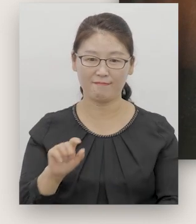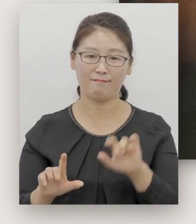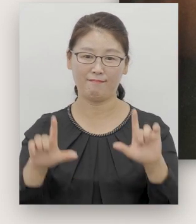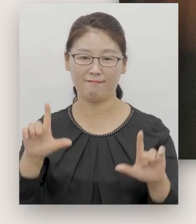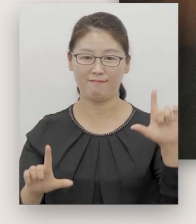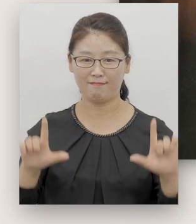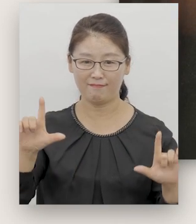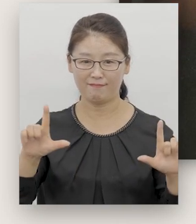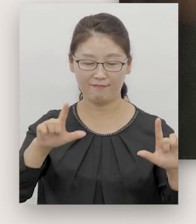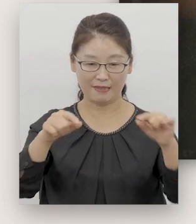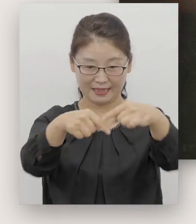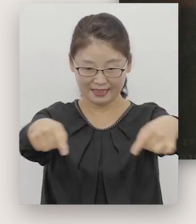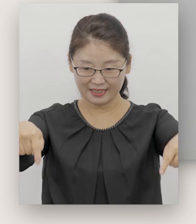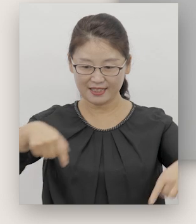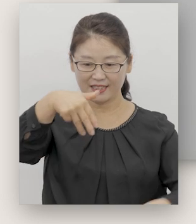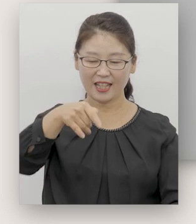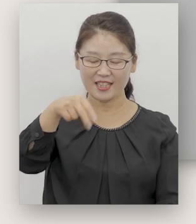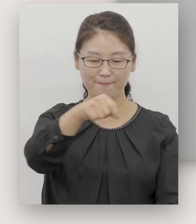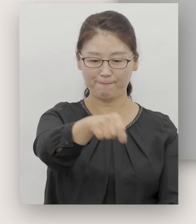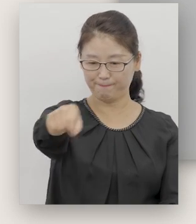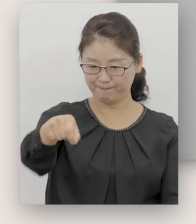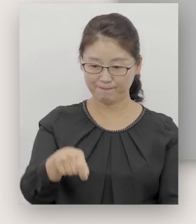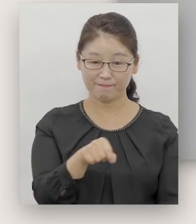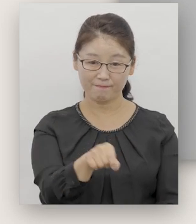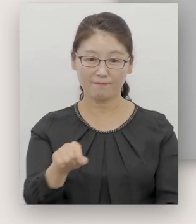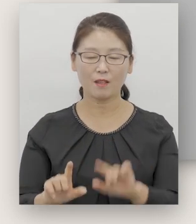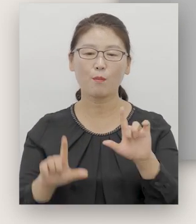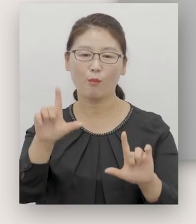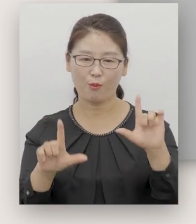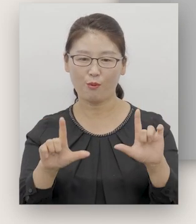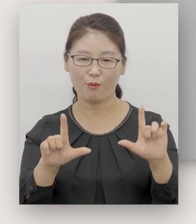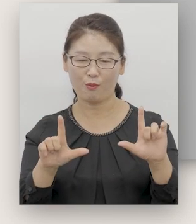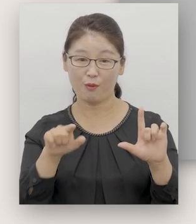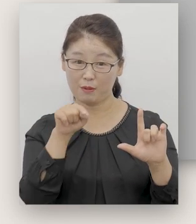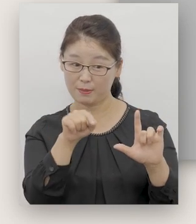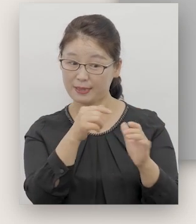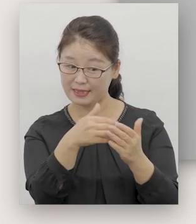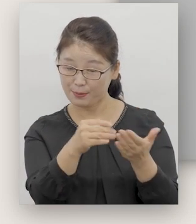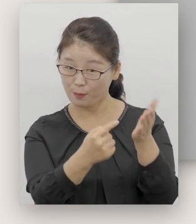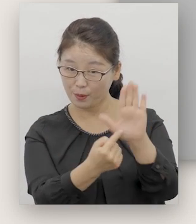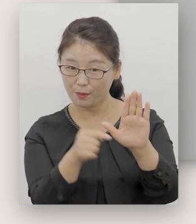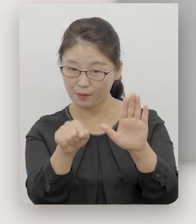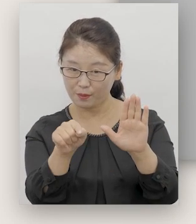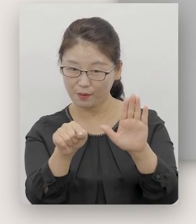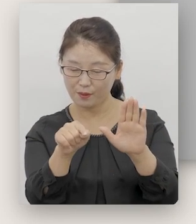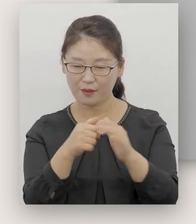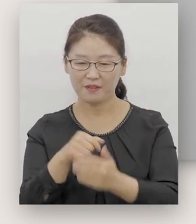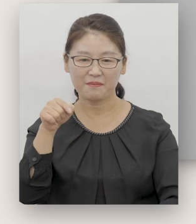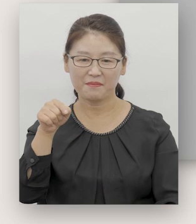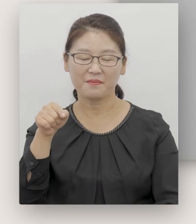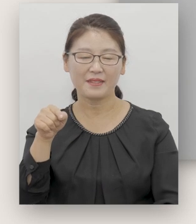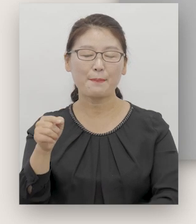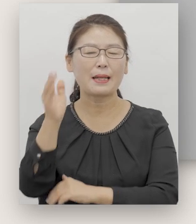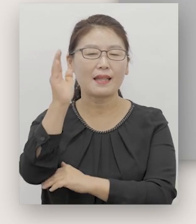그것을 이제 시나리오로 구성을 해서 작품 안에 이제 구성을 한 건데, 이 시기부터 듀샹이 움직임이라는